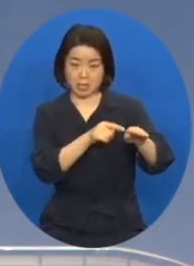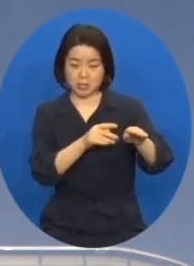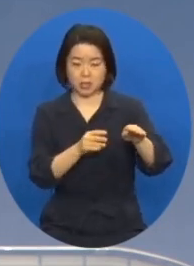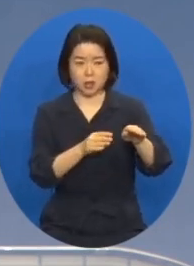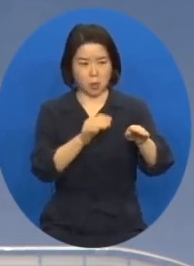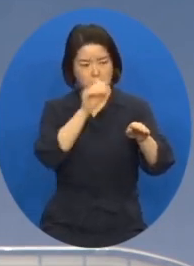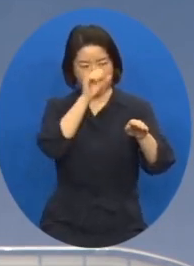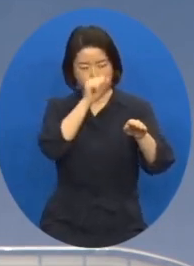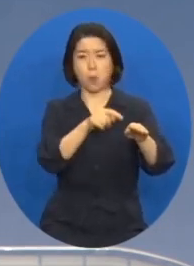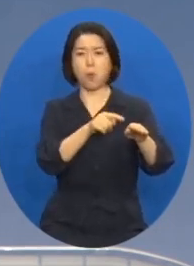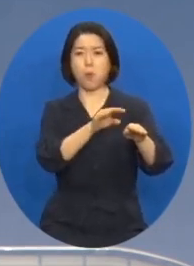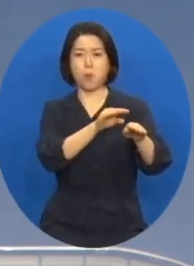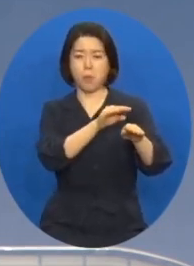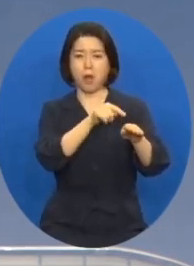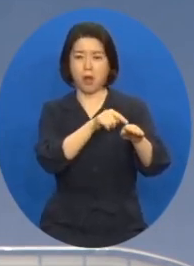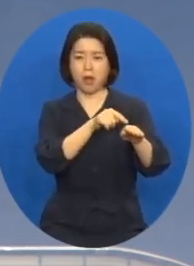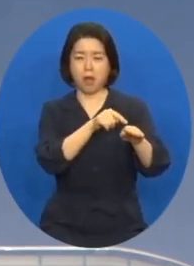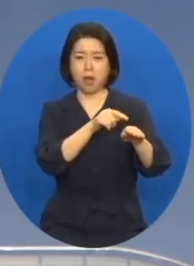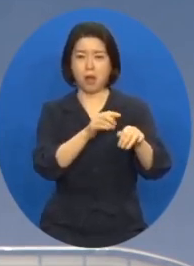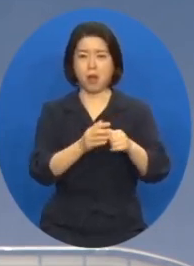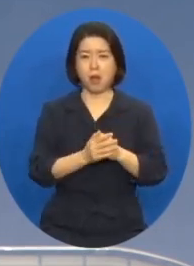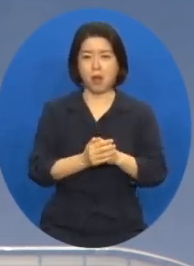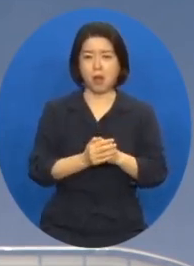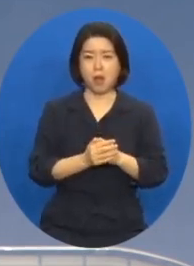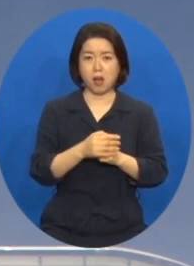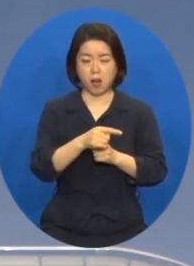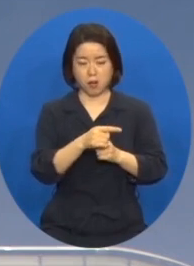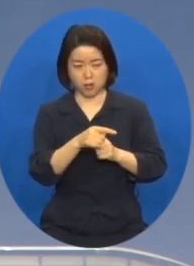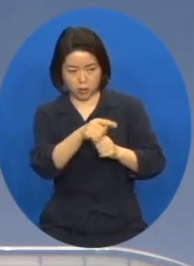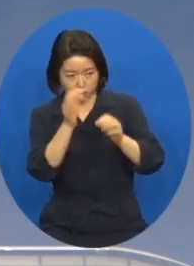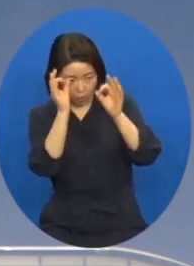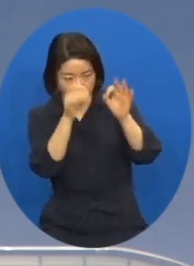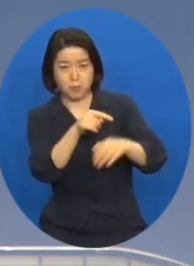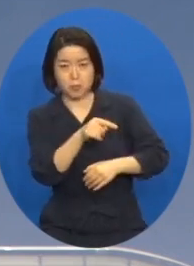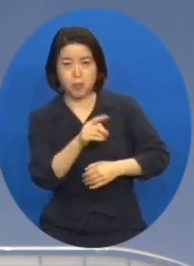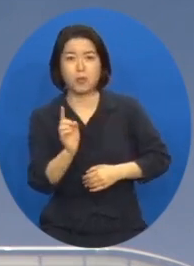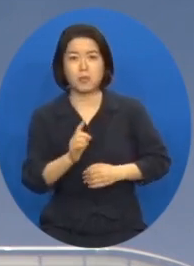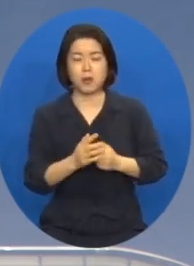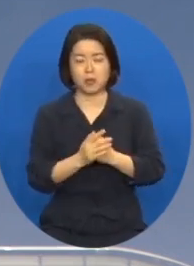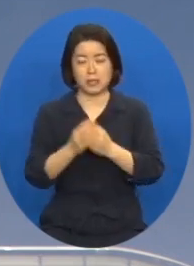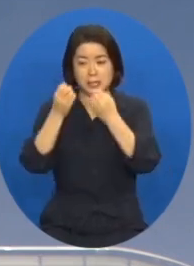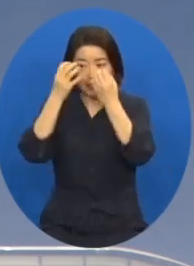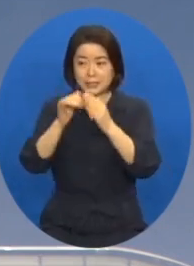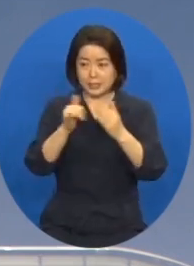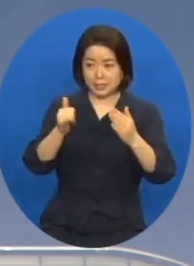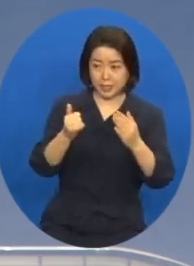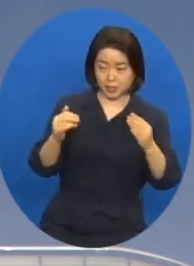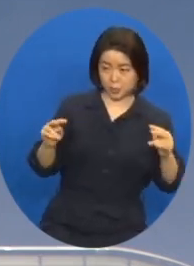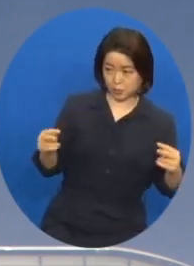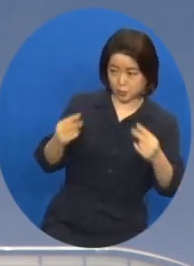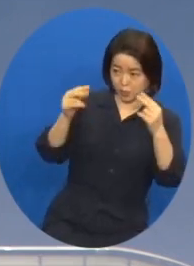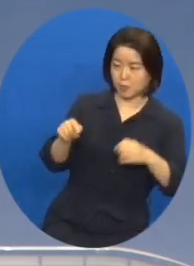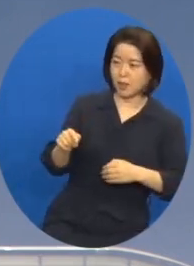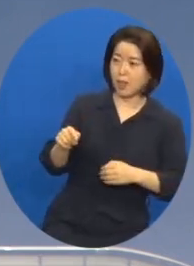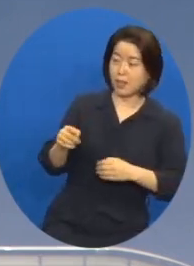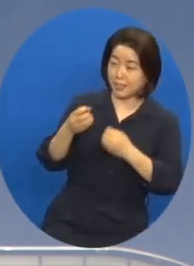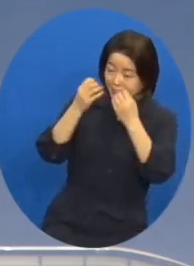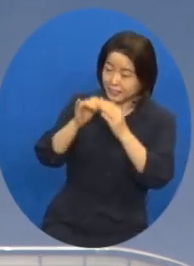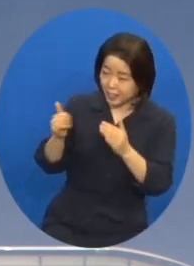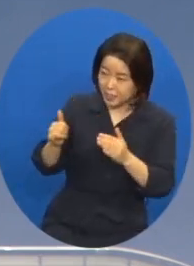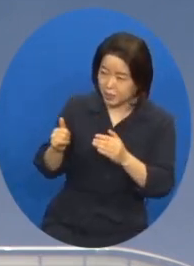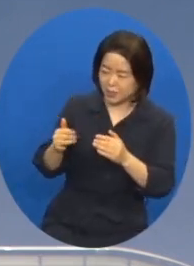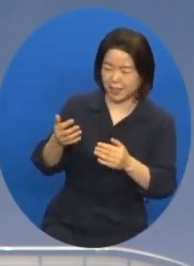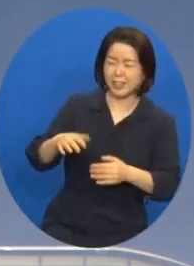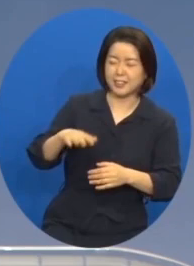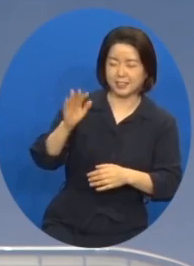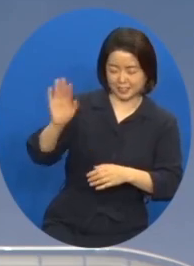괜찮은 차인데도 그분을 보고는 새가족이시군요, 그냥 가세요, 이렇게 이야기를